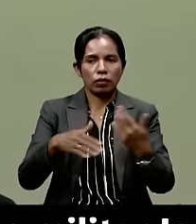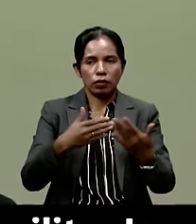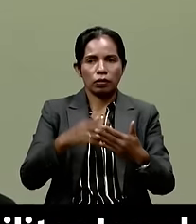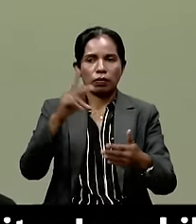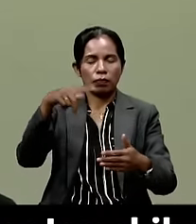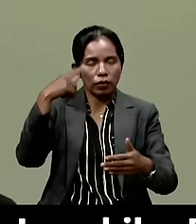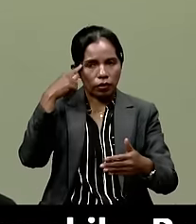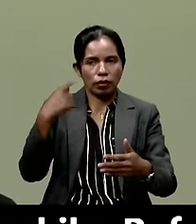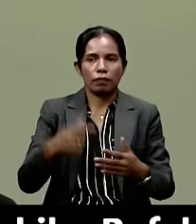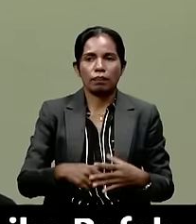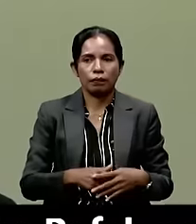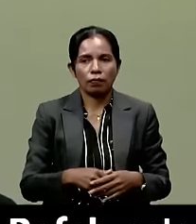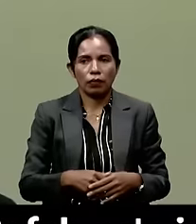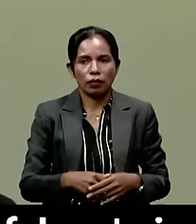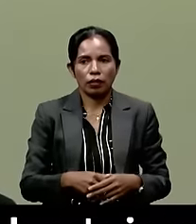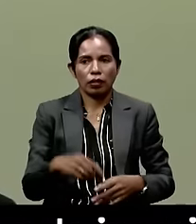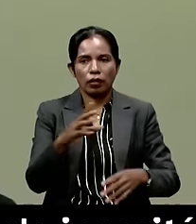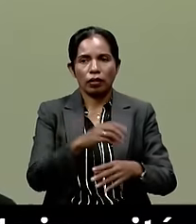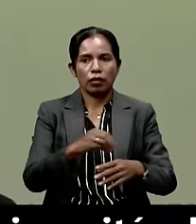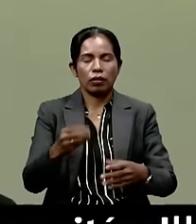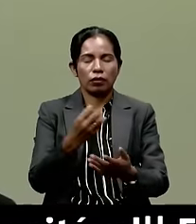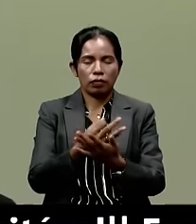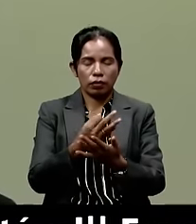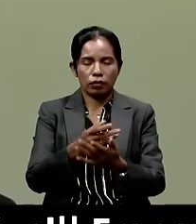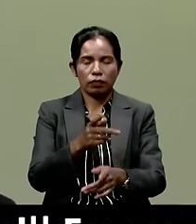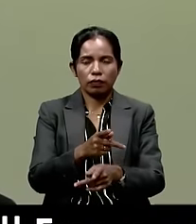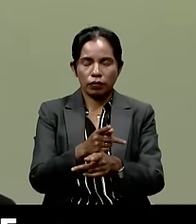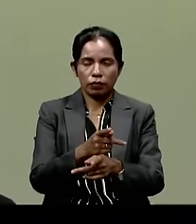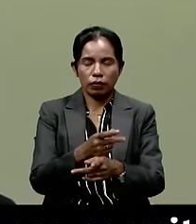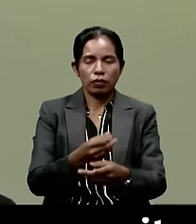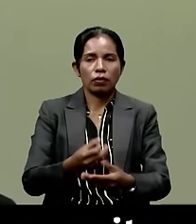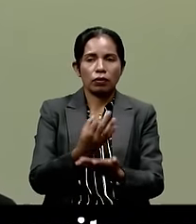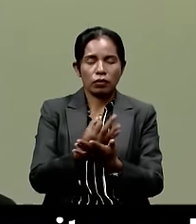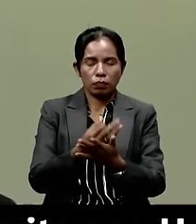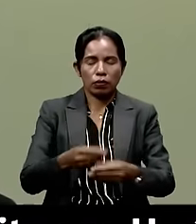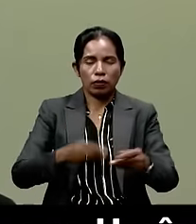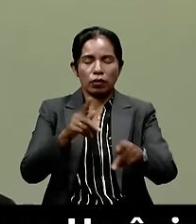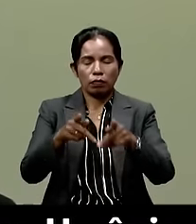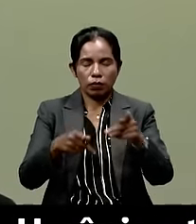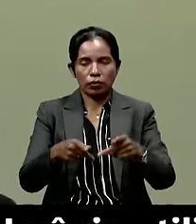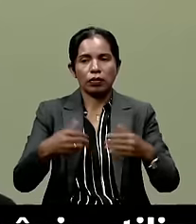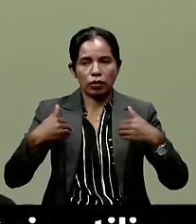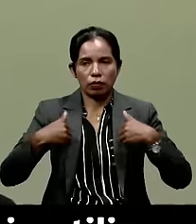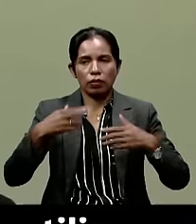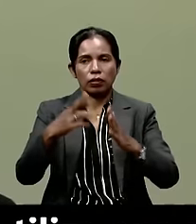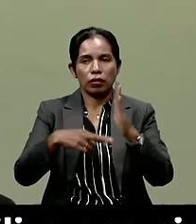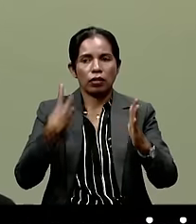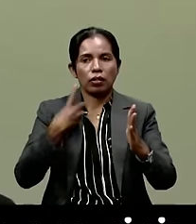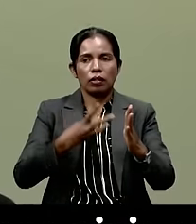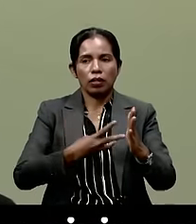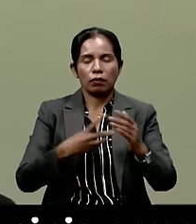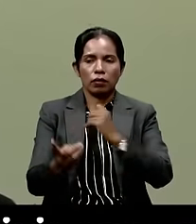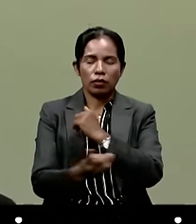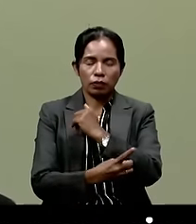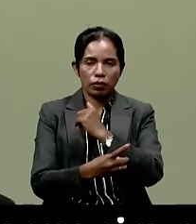ya. Organisasi yang kami mikrofinansi ini mengira fokusan bakum dari sira, ia mesti nyeregras. Ini pun dalam disiplin